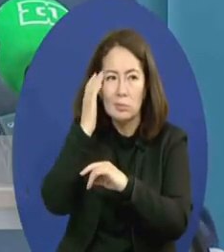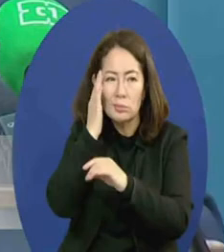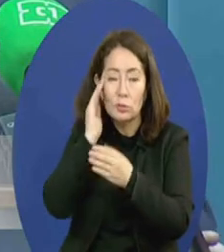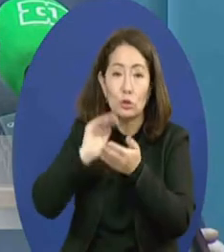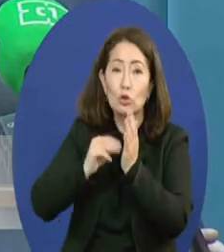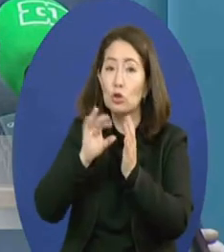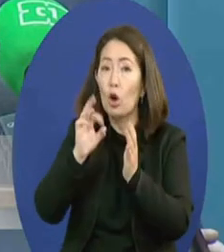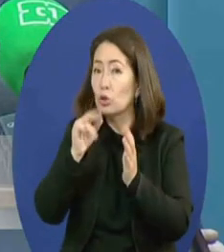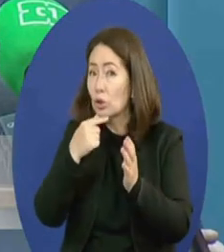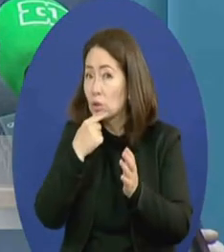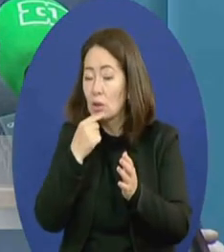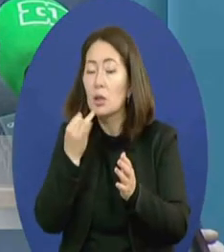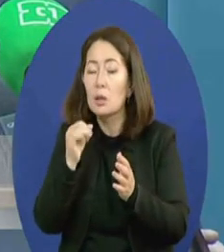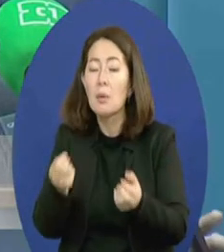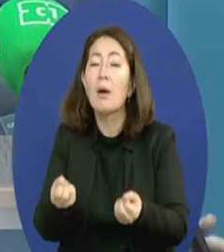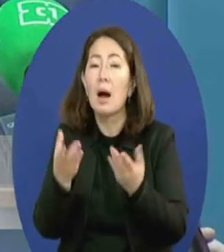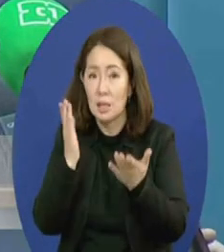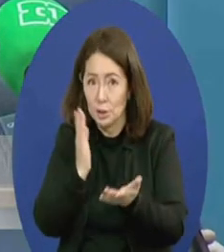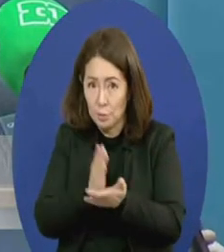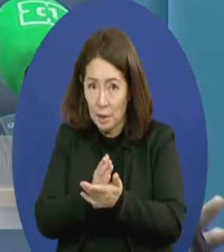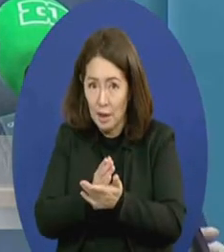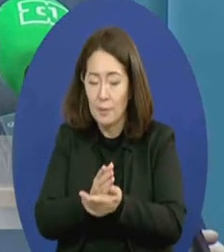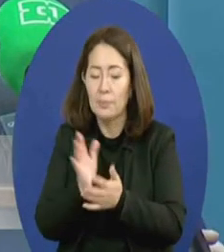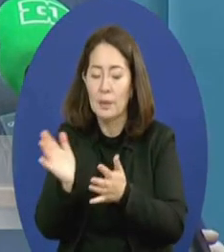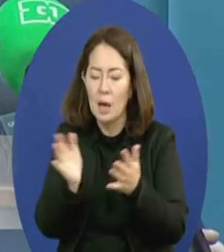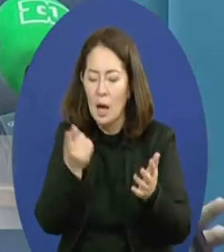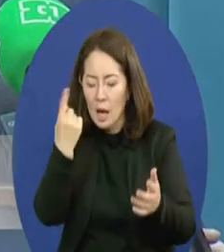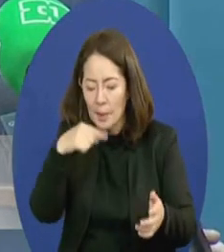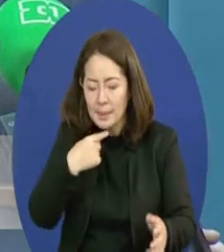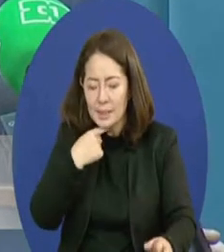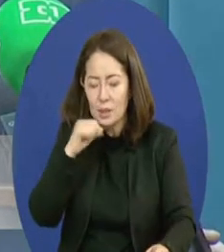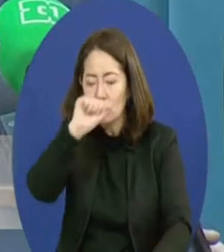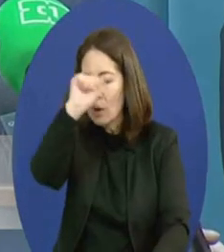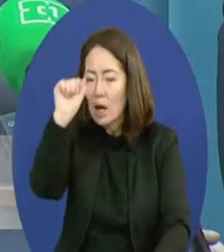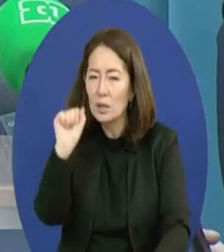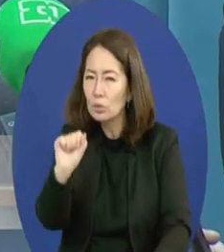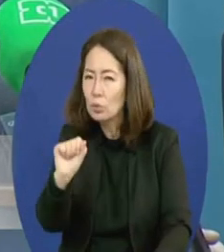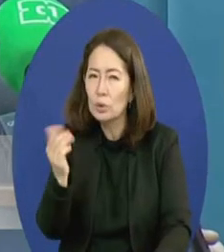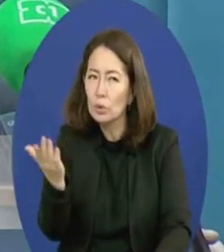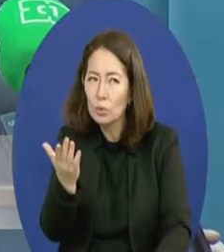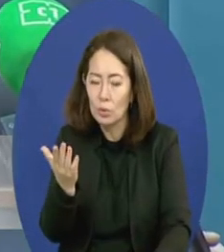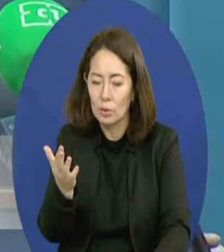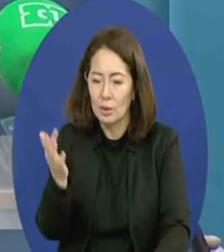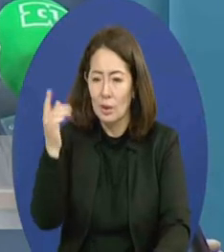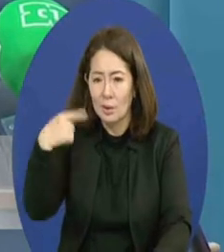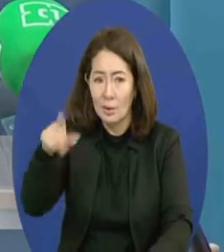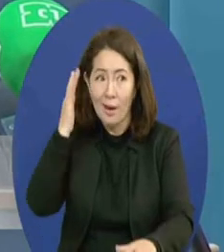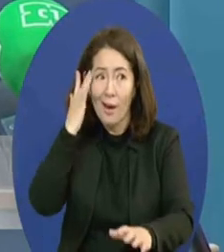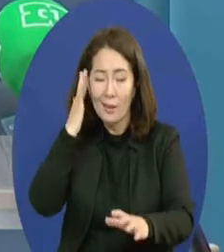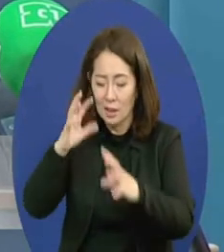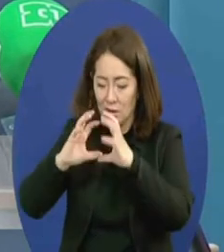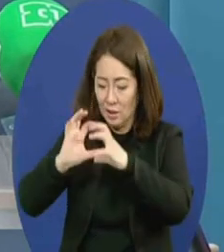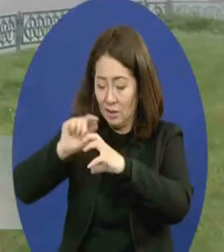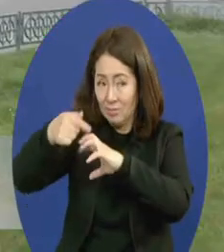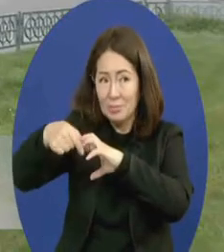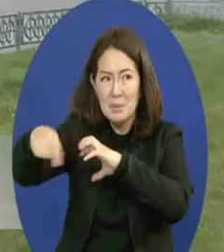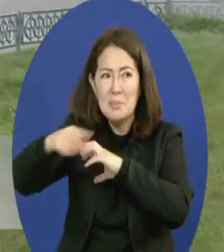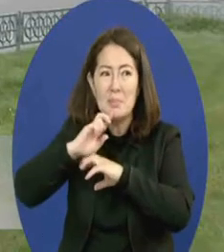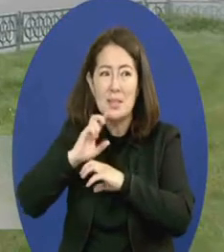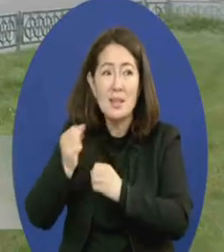юмнууд гарч ирэв л да. Хамгийн хүндрэлт асуудал бол энэ гадна талд бий болж байгаа нөхцөл